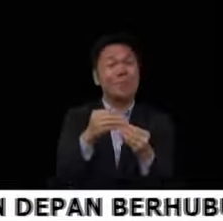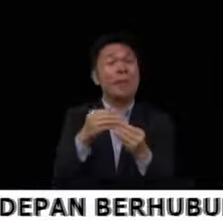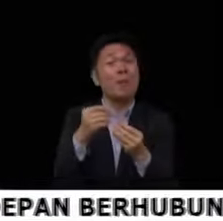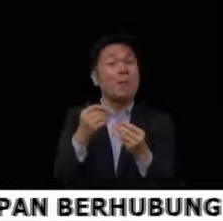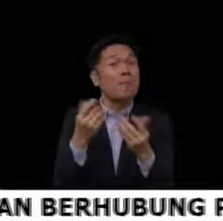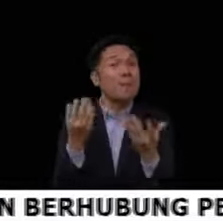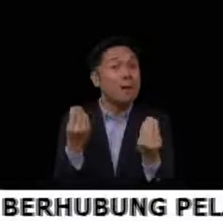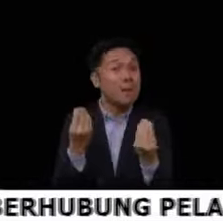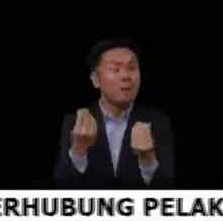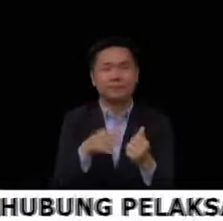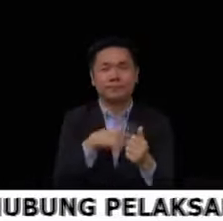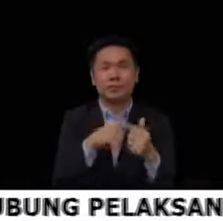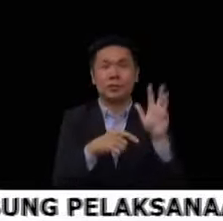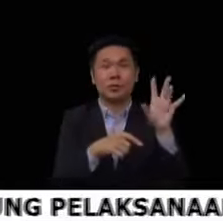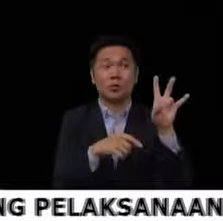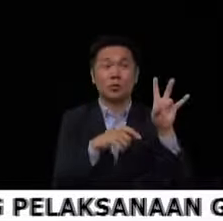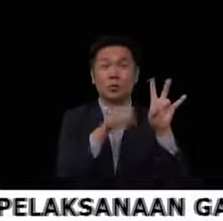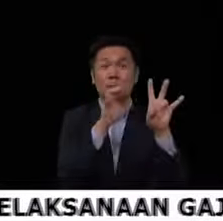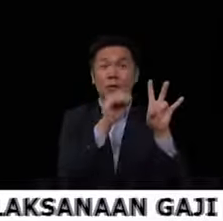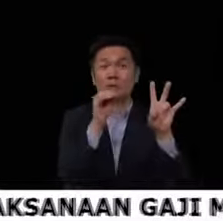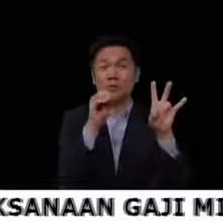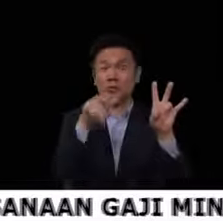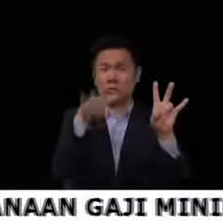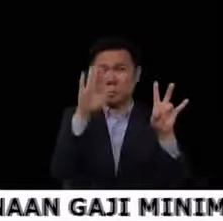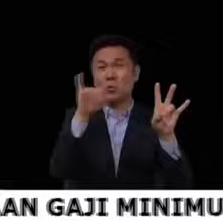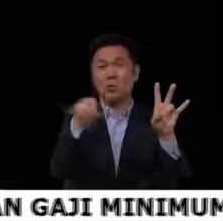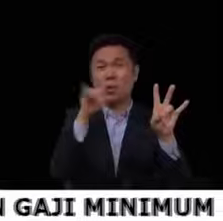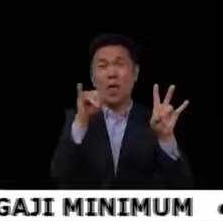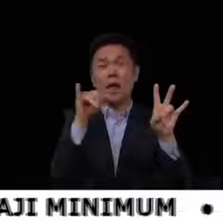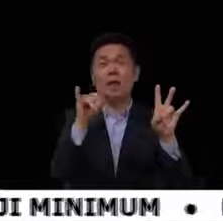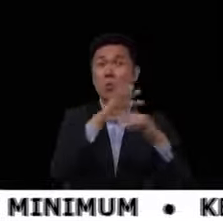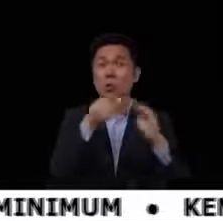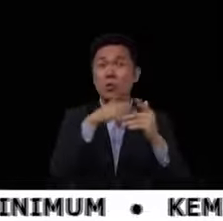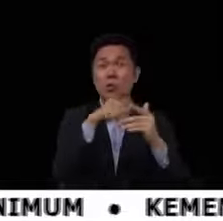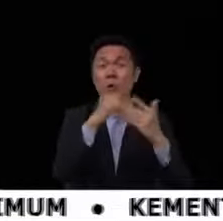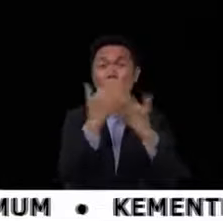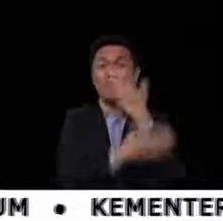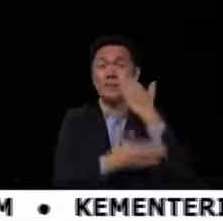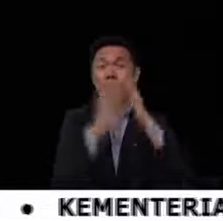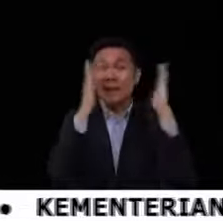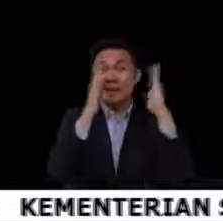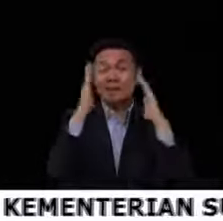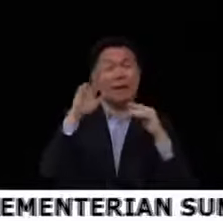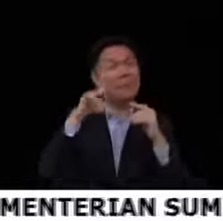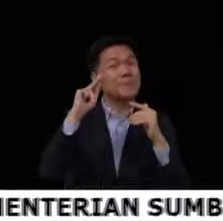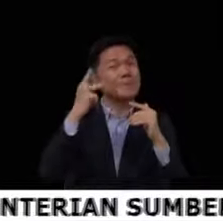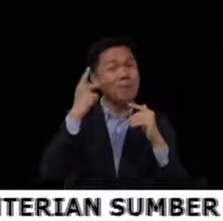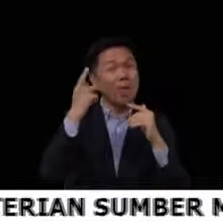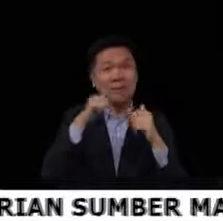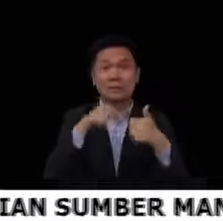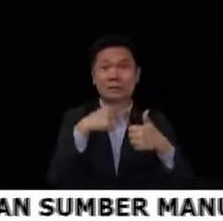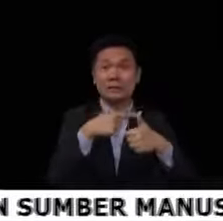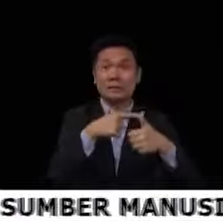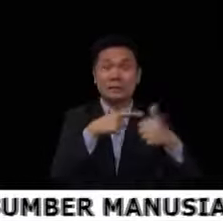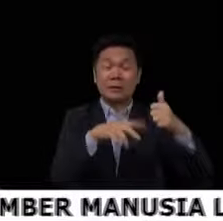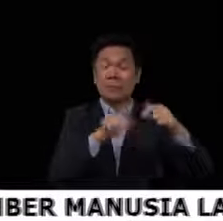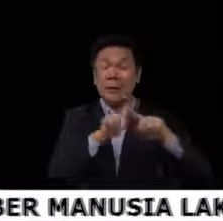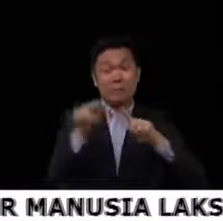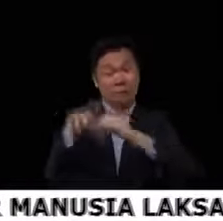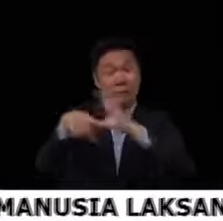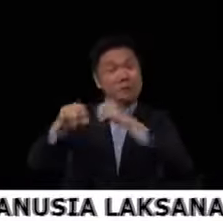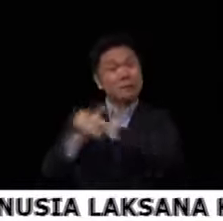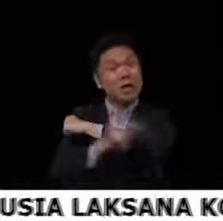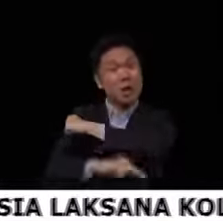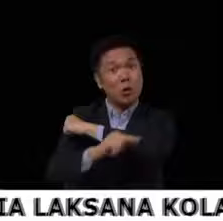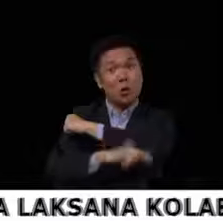memerlukan hampir 700 lebih juta untuk James keutuhan saja ini tidak termasuk dan negeri yang bawah dia bidang kuasa negeri